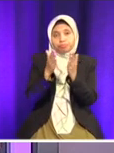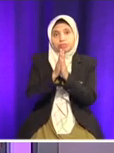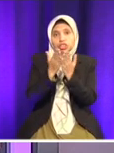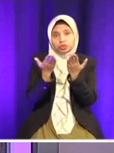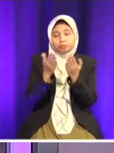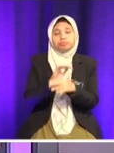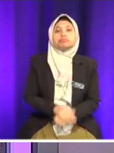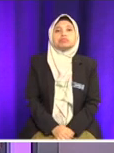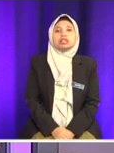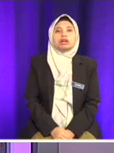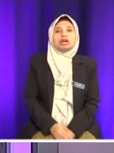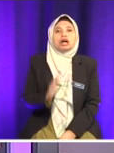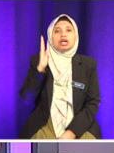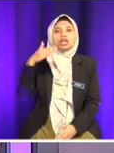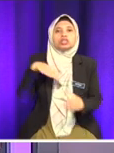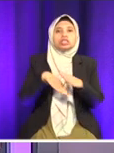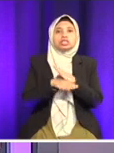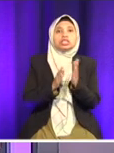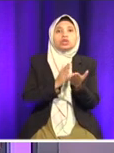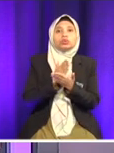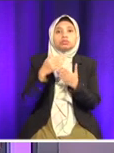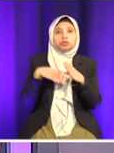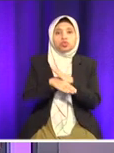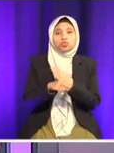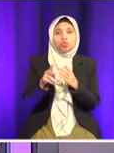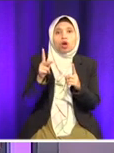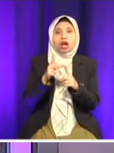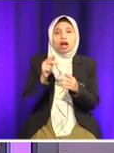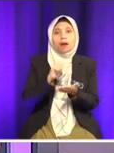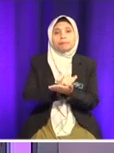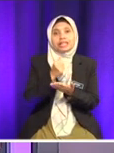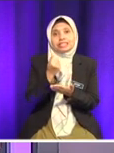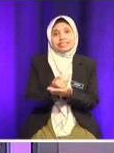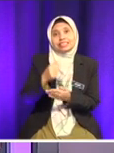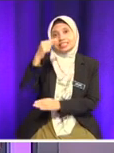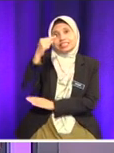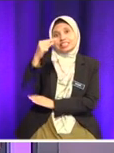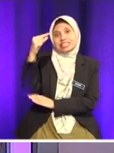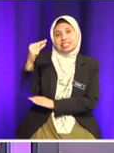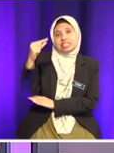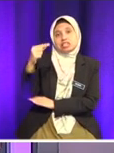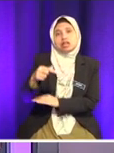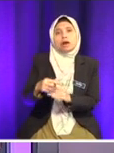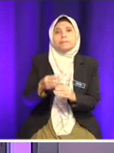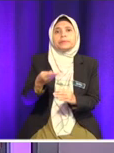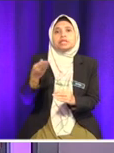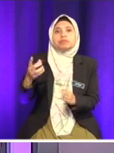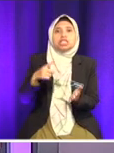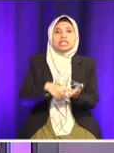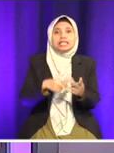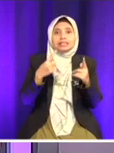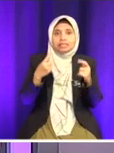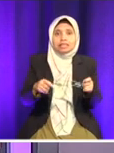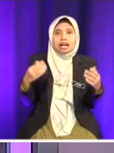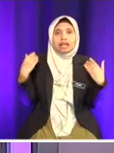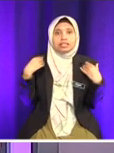nampaknya akan terus masuk ke aplikasi Go zebra sebenarnya ini telah pun ada dekat